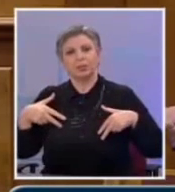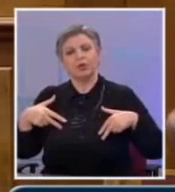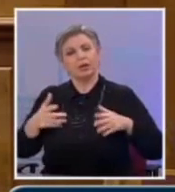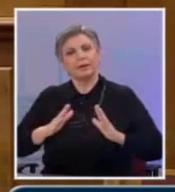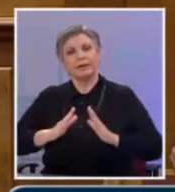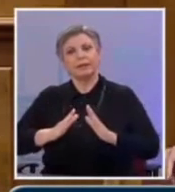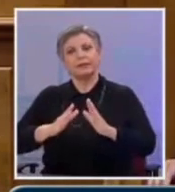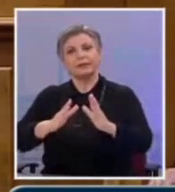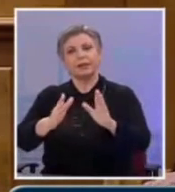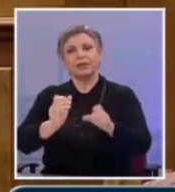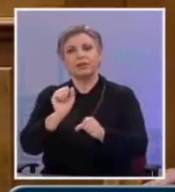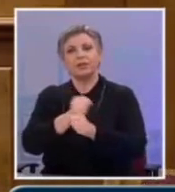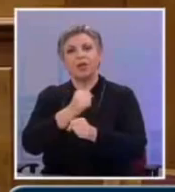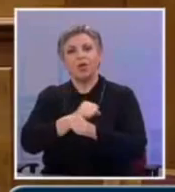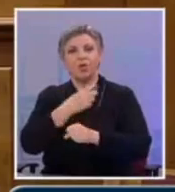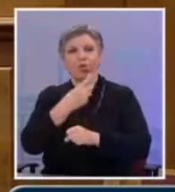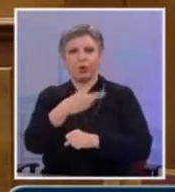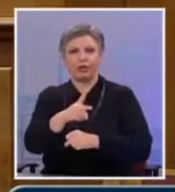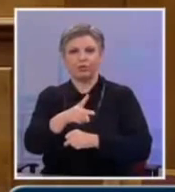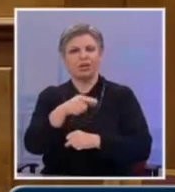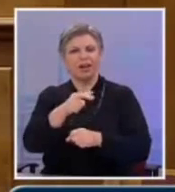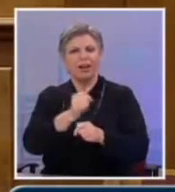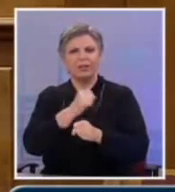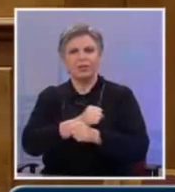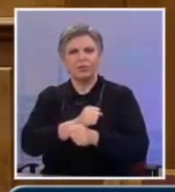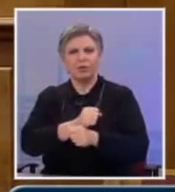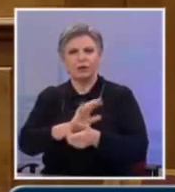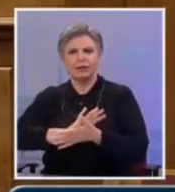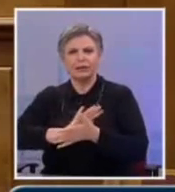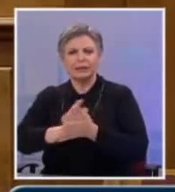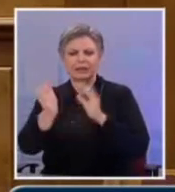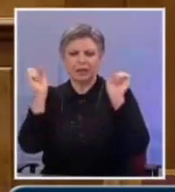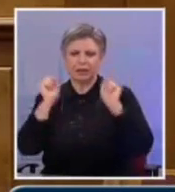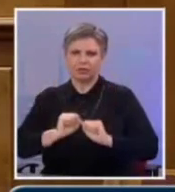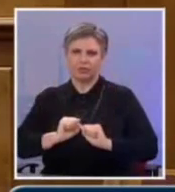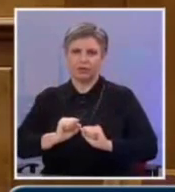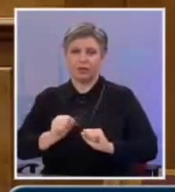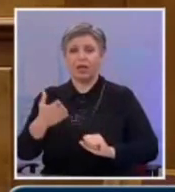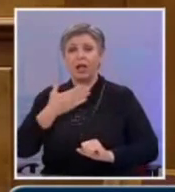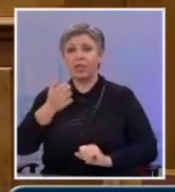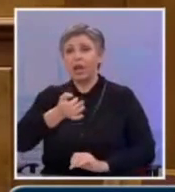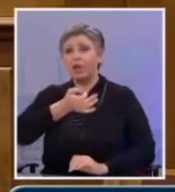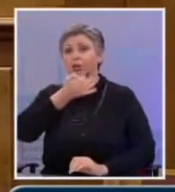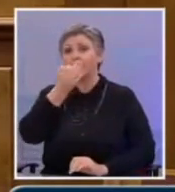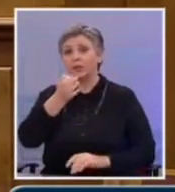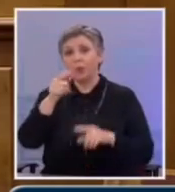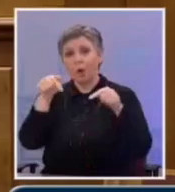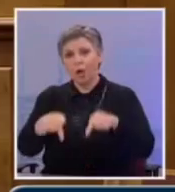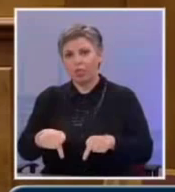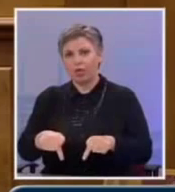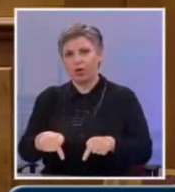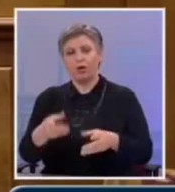κυβέρνησης. Εμείς ξεκαθαρίζουμε και το ξεκαθαρίζουμε να το ακούσετε και εσείς εδώ αλλά να μας ακούσουν και έξω.